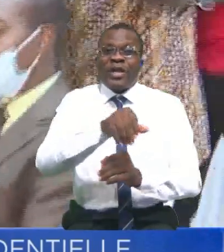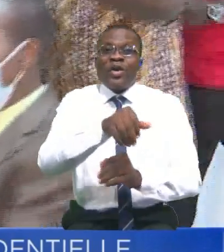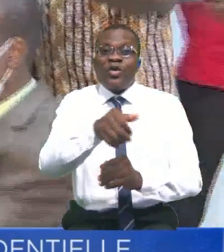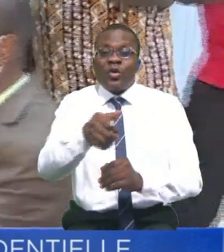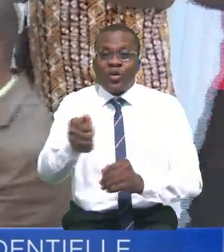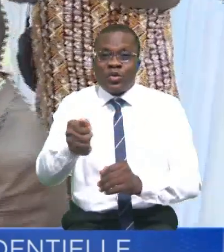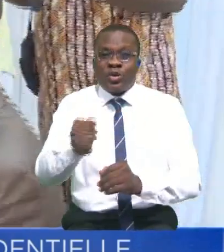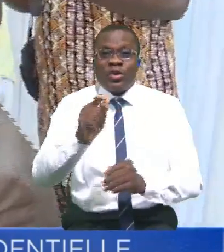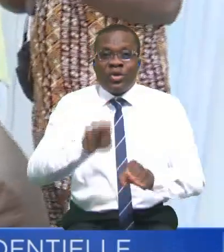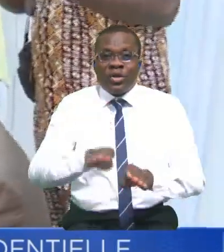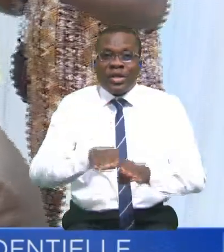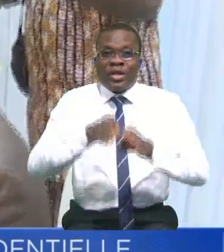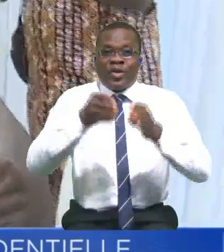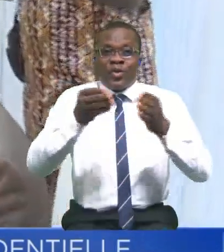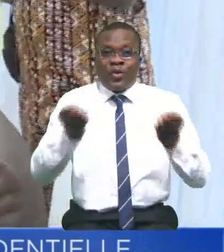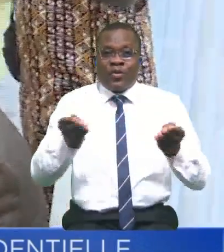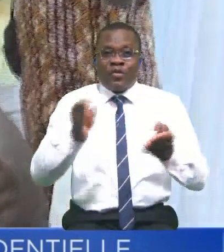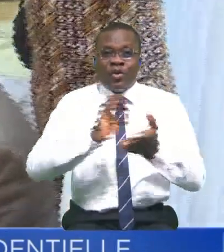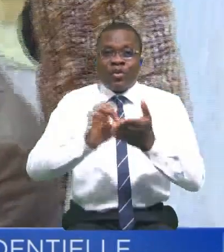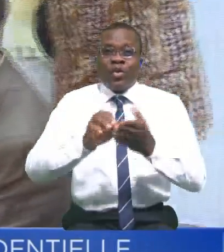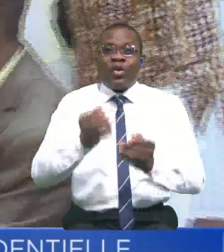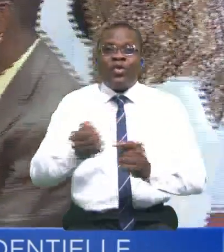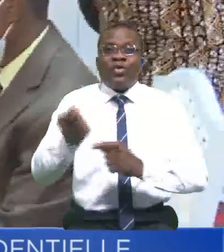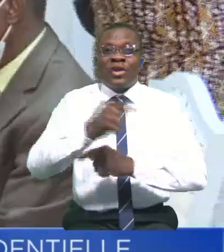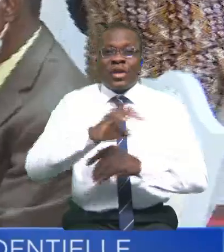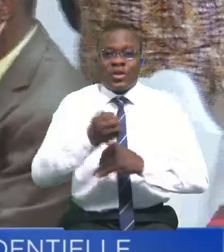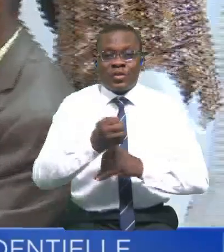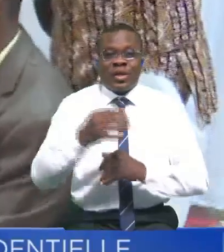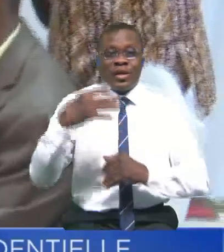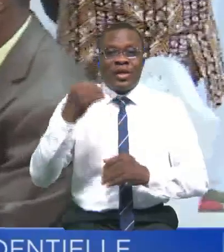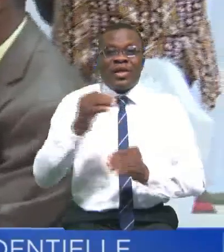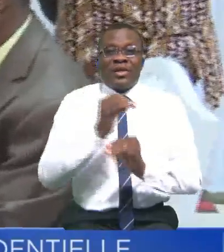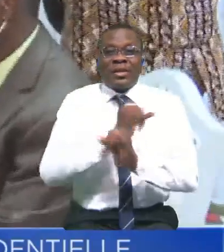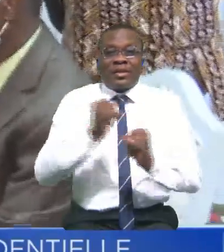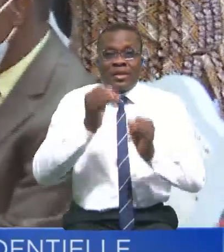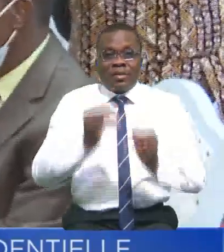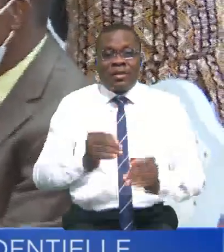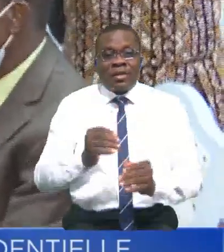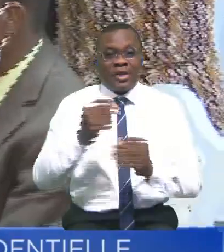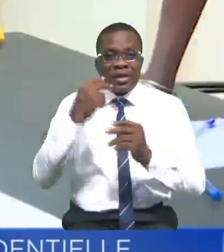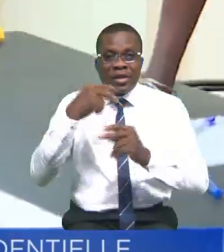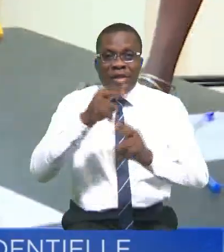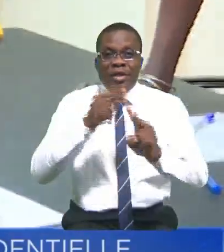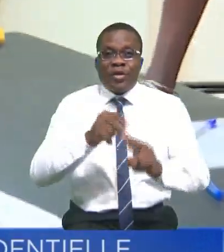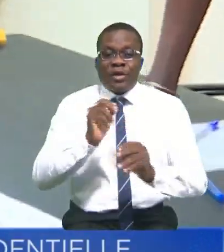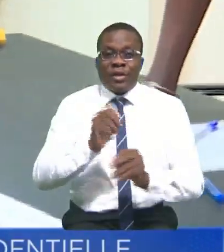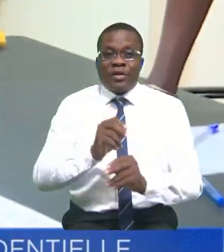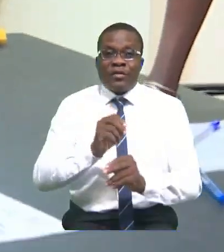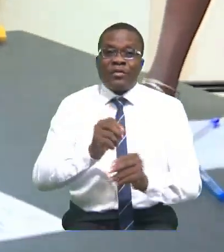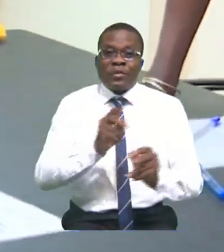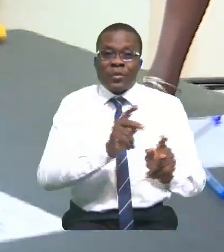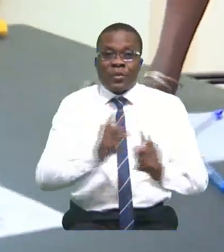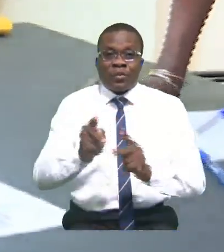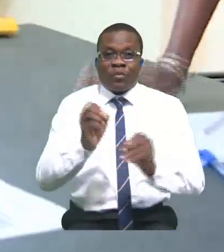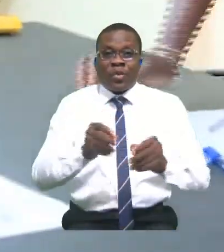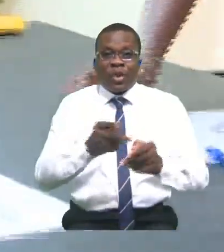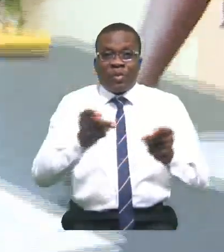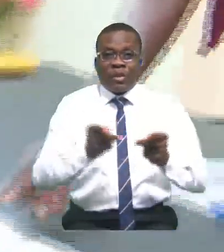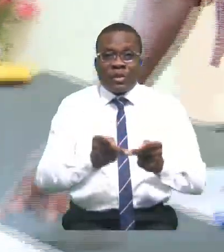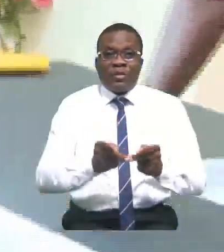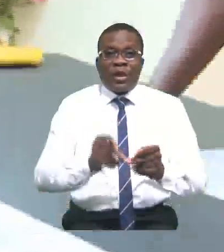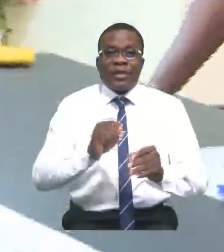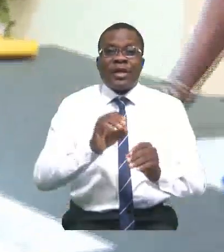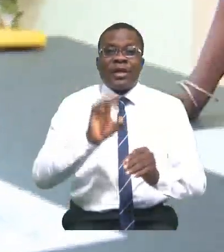qui ouvre le bal pour le compte de la journée candidat indépendant il observe scrupuleusement le protocole mise en place à la Commission